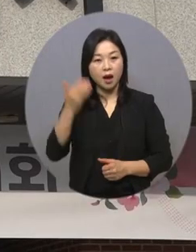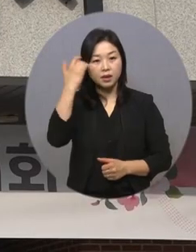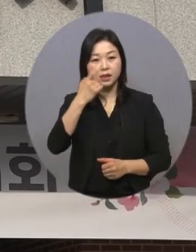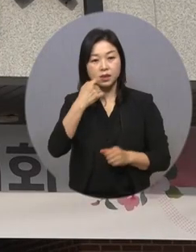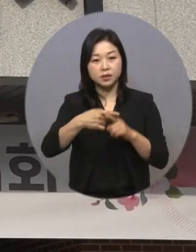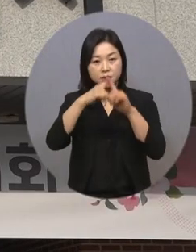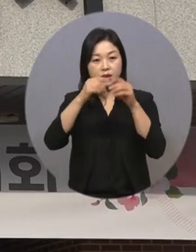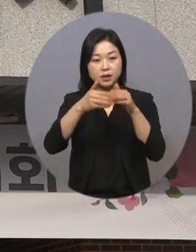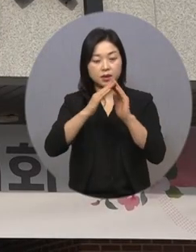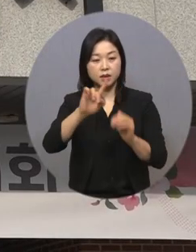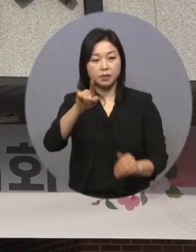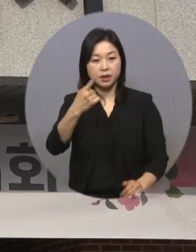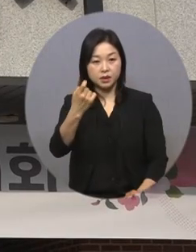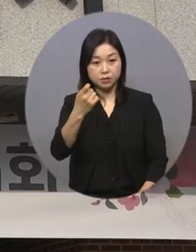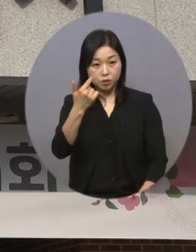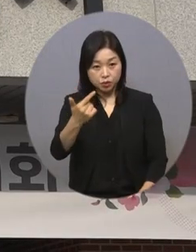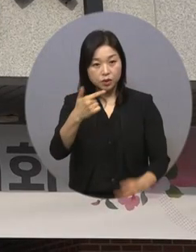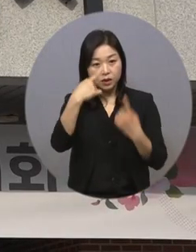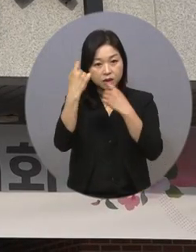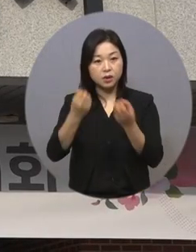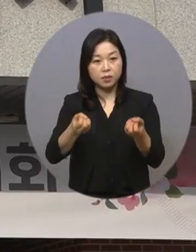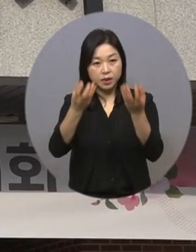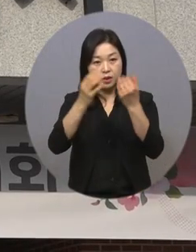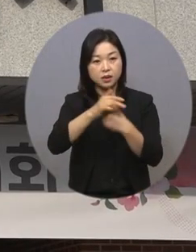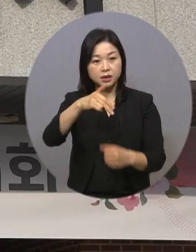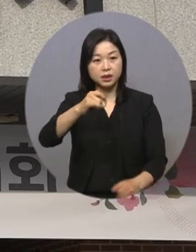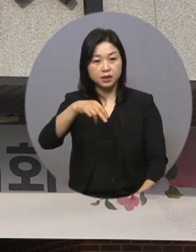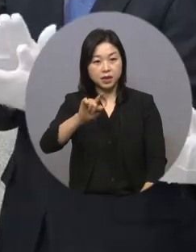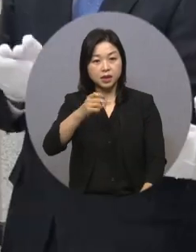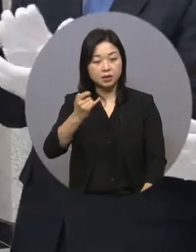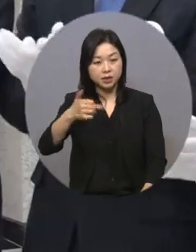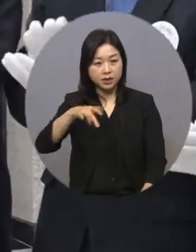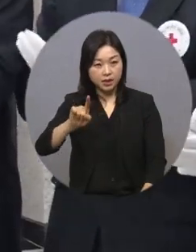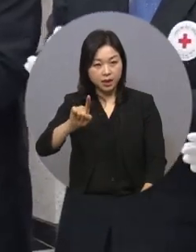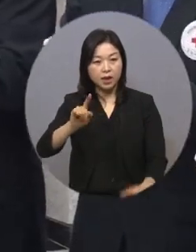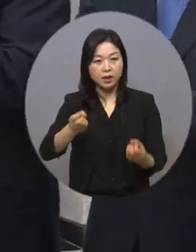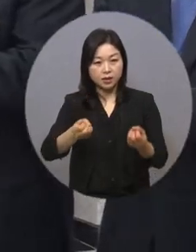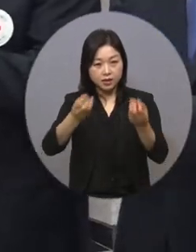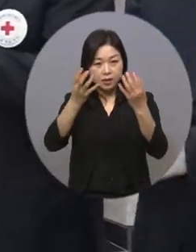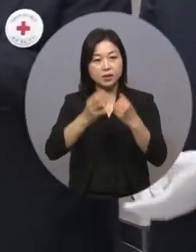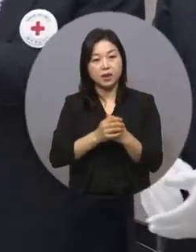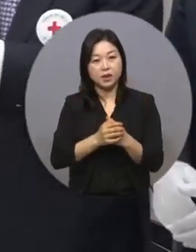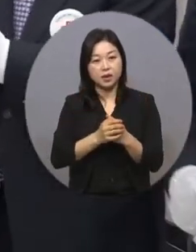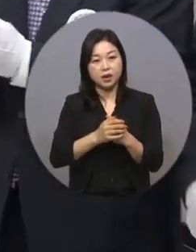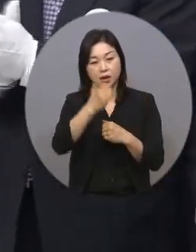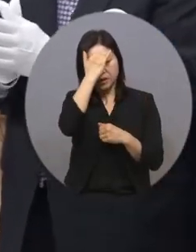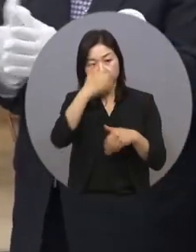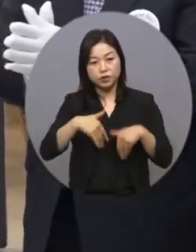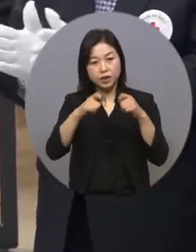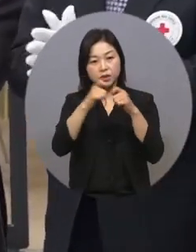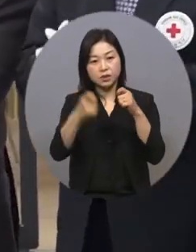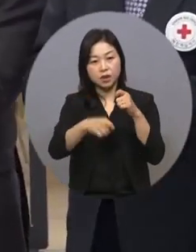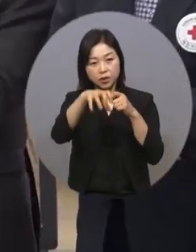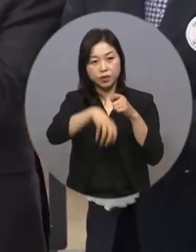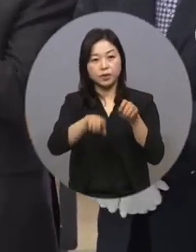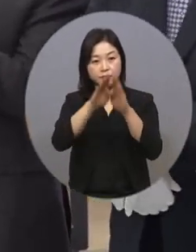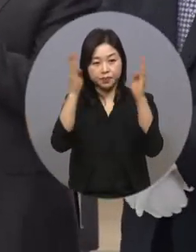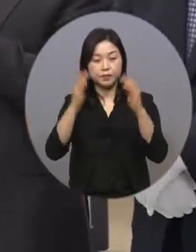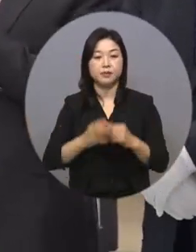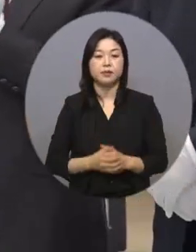대한적십자사 창립 116주년 기념행사인 지사 연차대회가 지난 16일 대한적십자사 충남지사에서